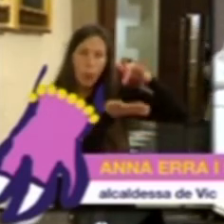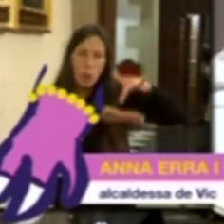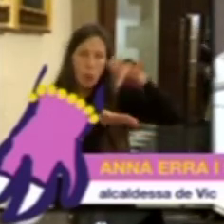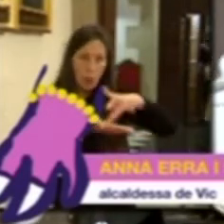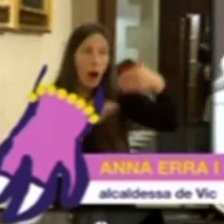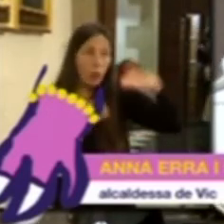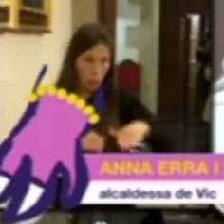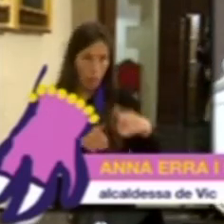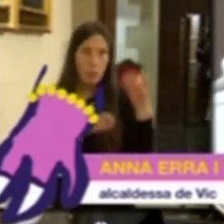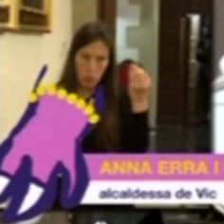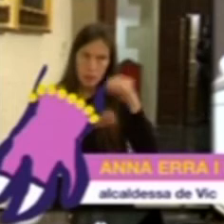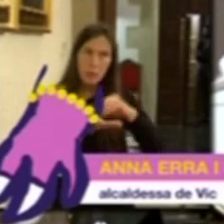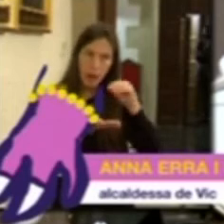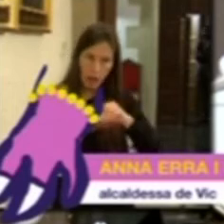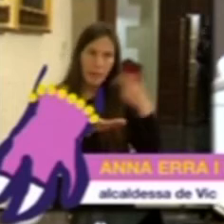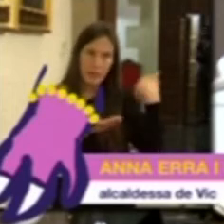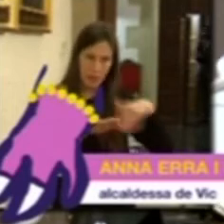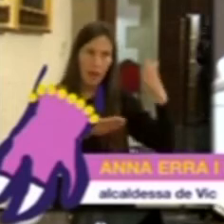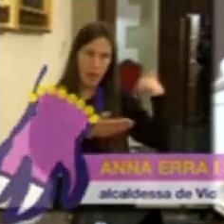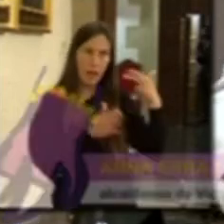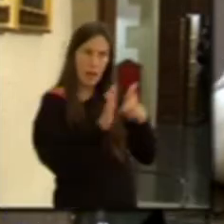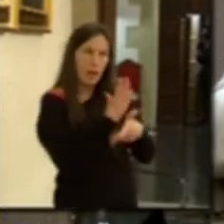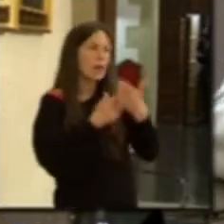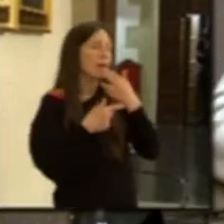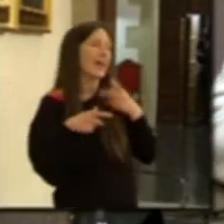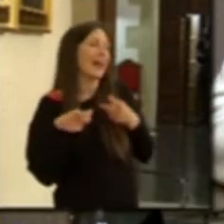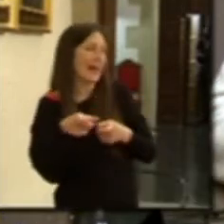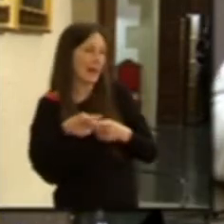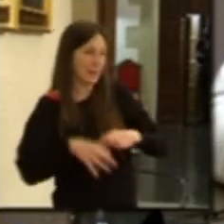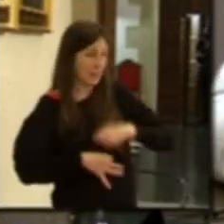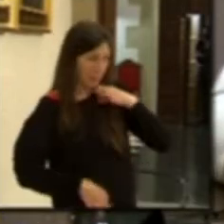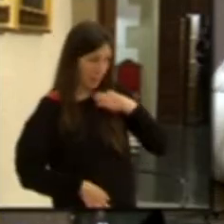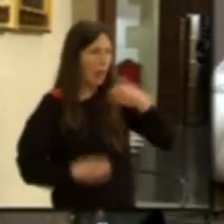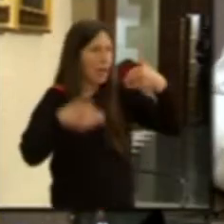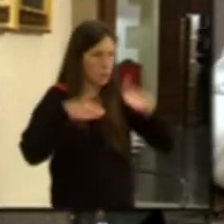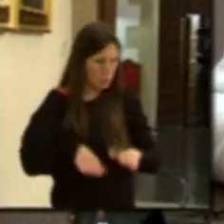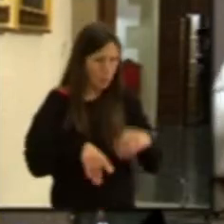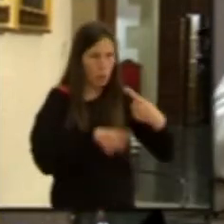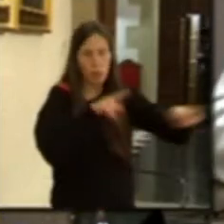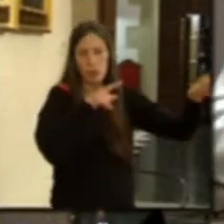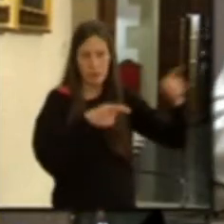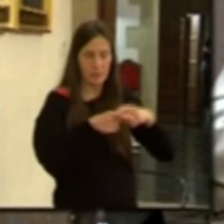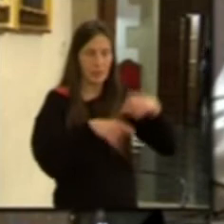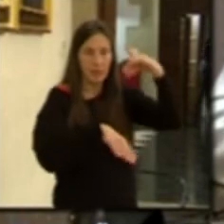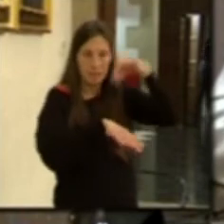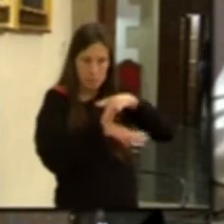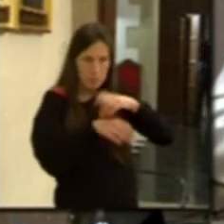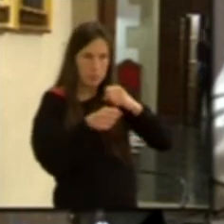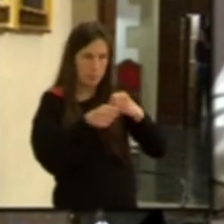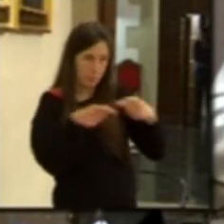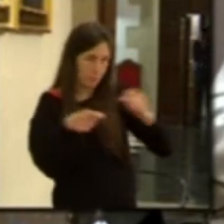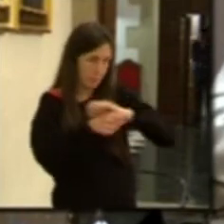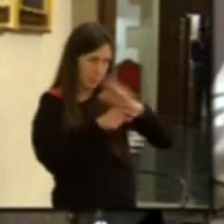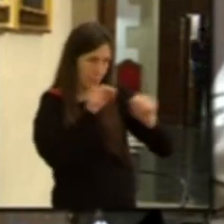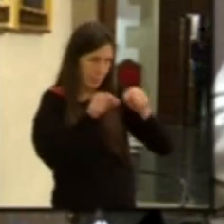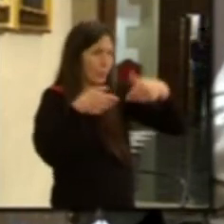evidentment havia passat altres vegades, havia passat per la Guerra Civil, i evidentment ara per una pandèmia ens hi tornem a trobar. Però